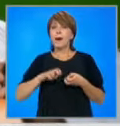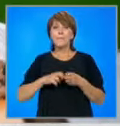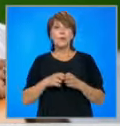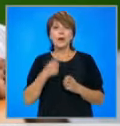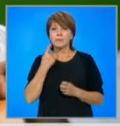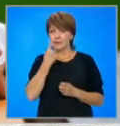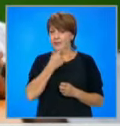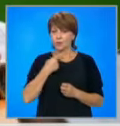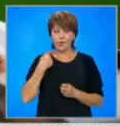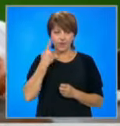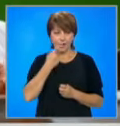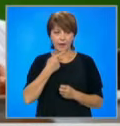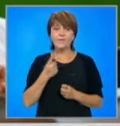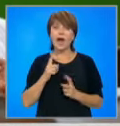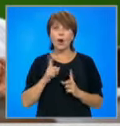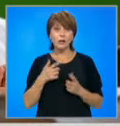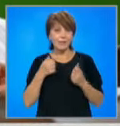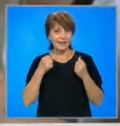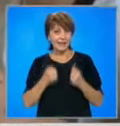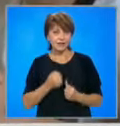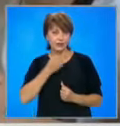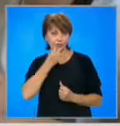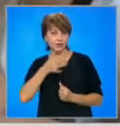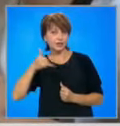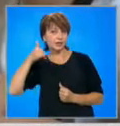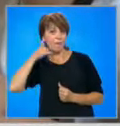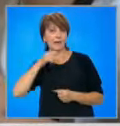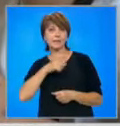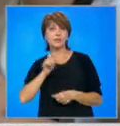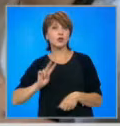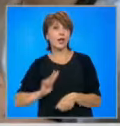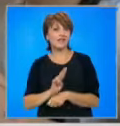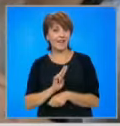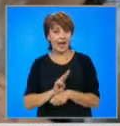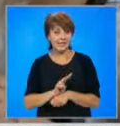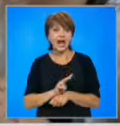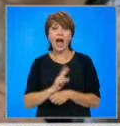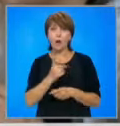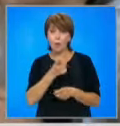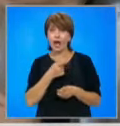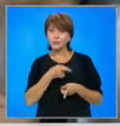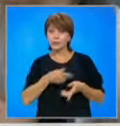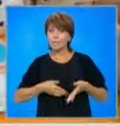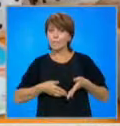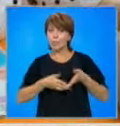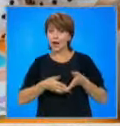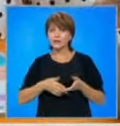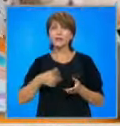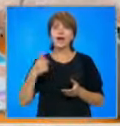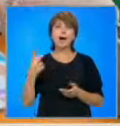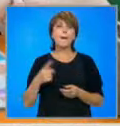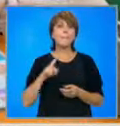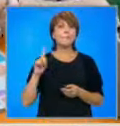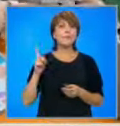спешен случай, трябва да се звъни на 112. А когато приложиш това, което си научил в първите три така наречени златни